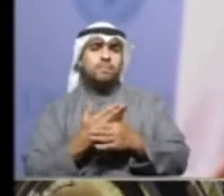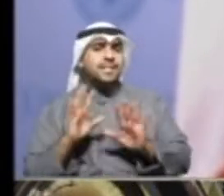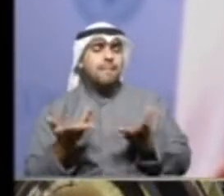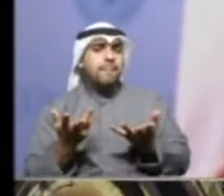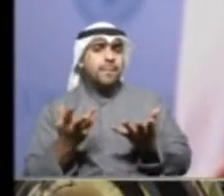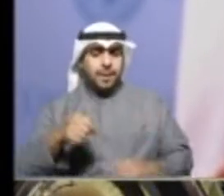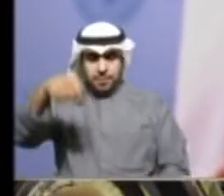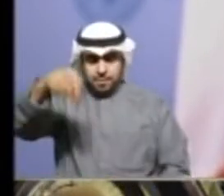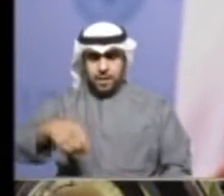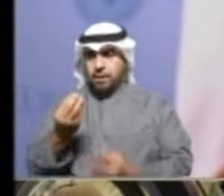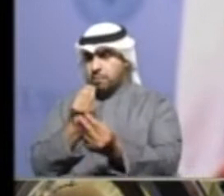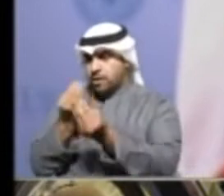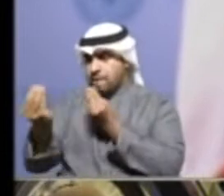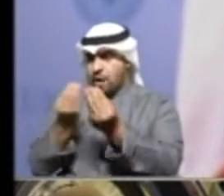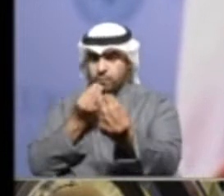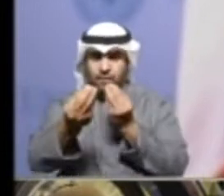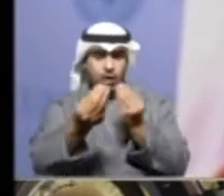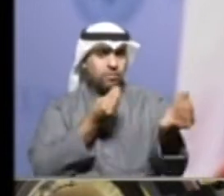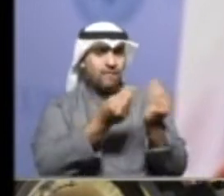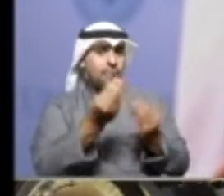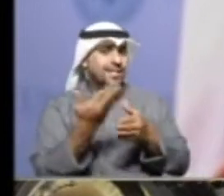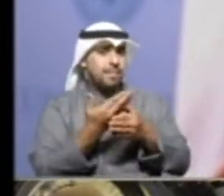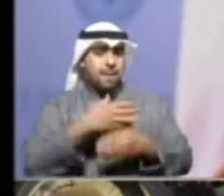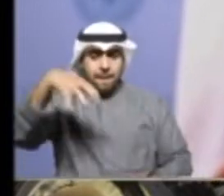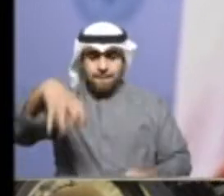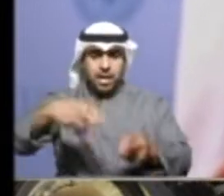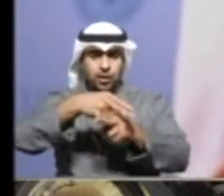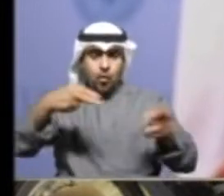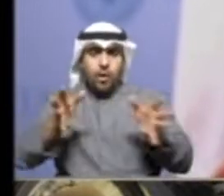الكويت عندها رئاسة الفريق العامل المعني بالوثائق